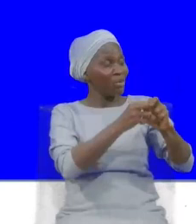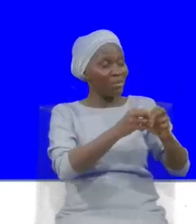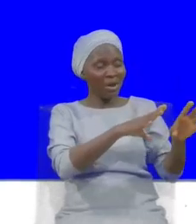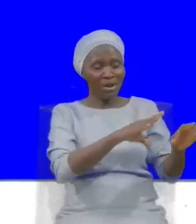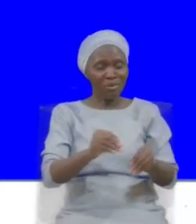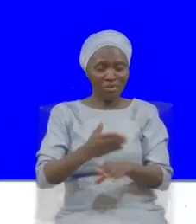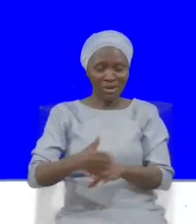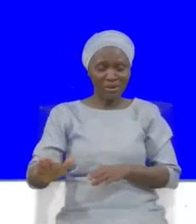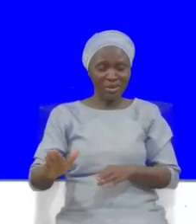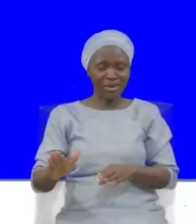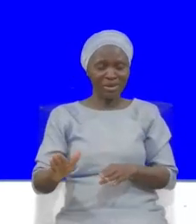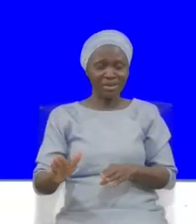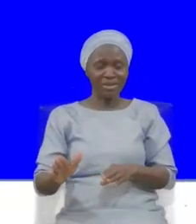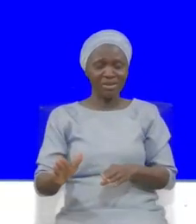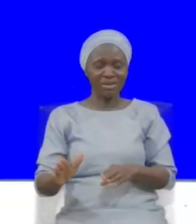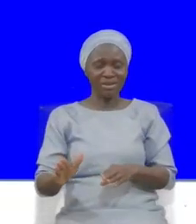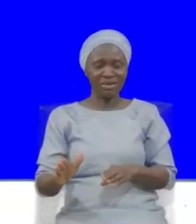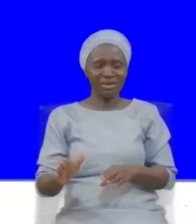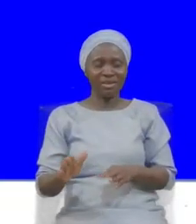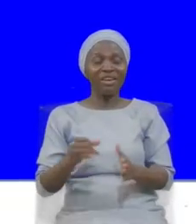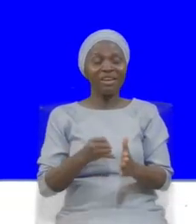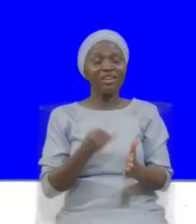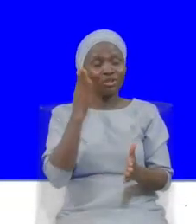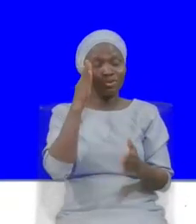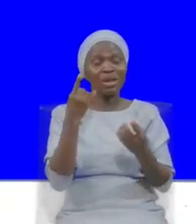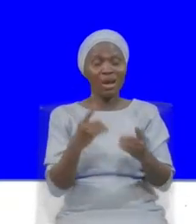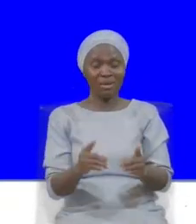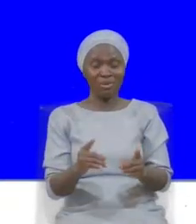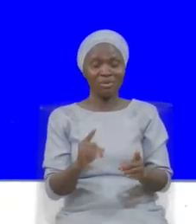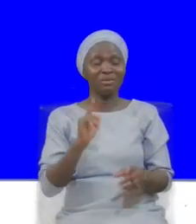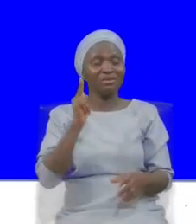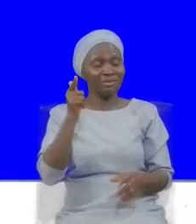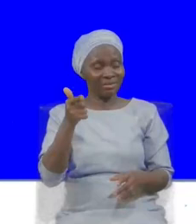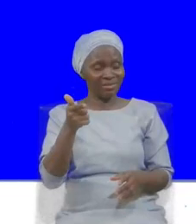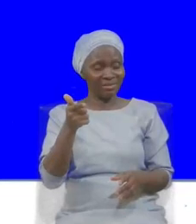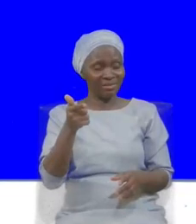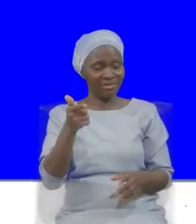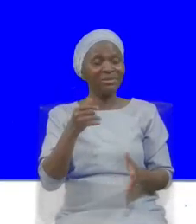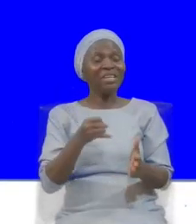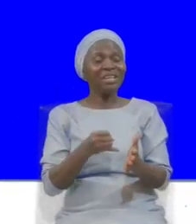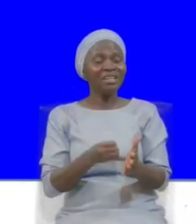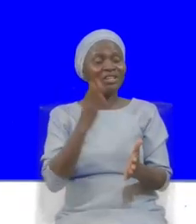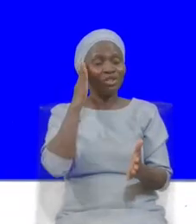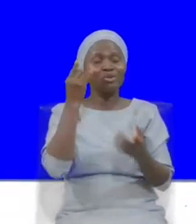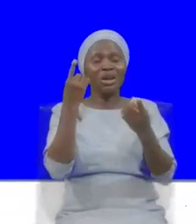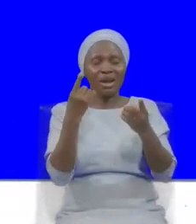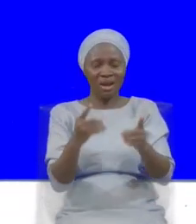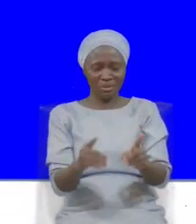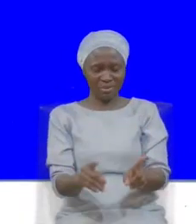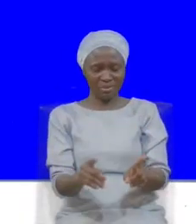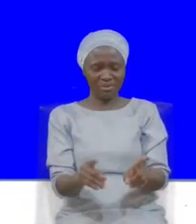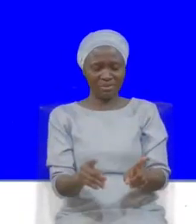le déplacement des montagnes. Il en sera ainsi. Il en sera